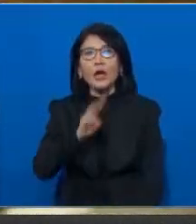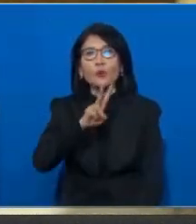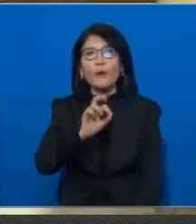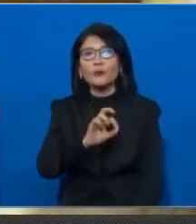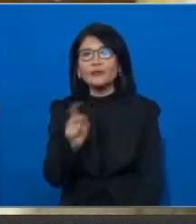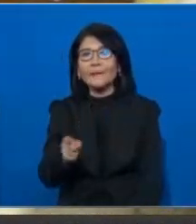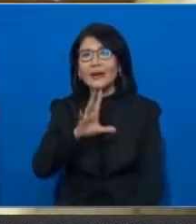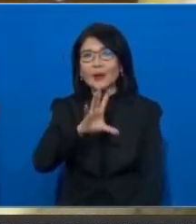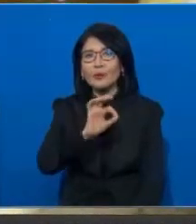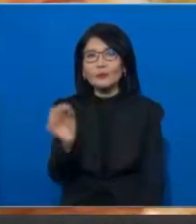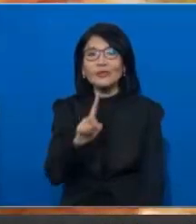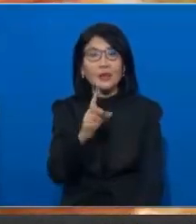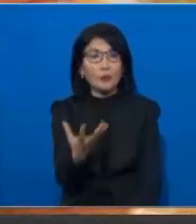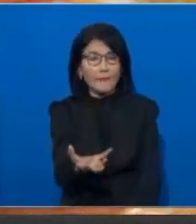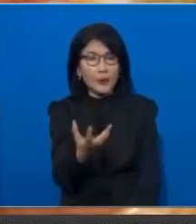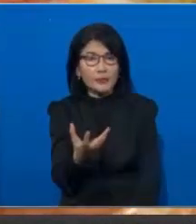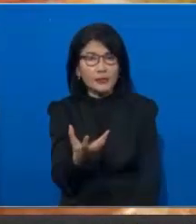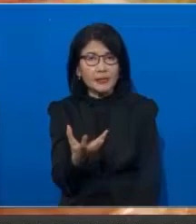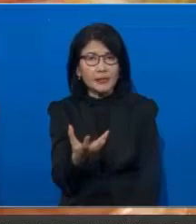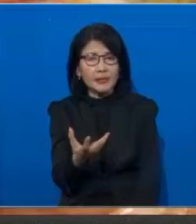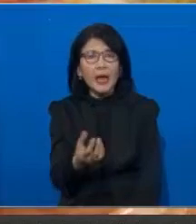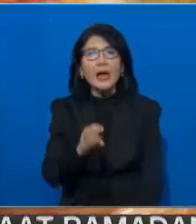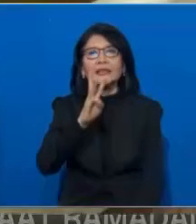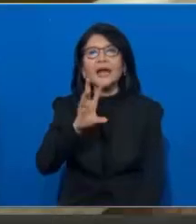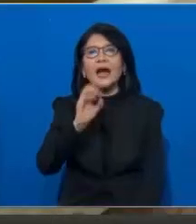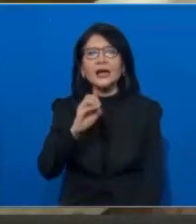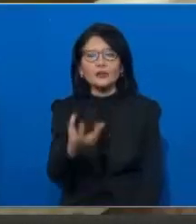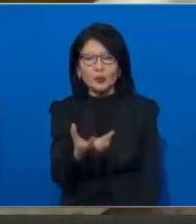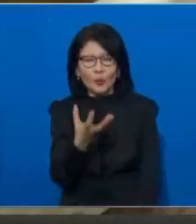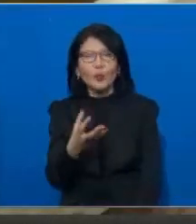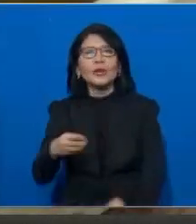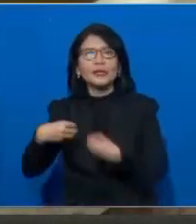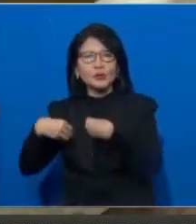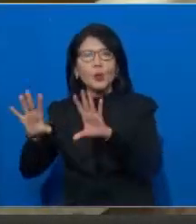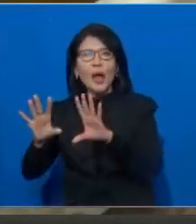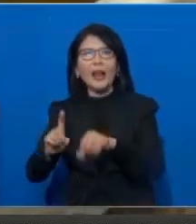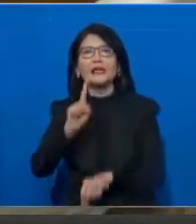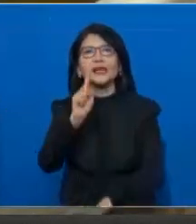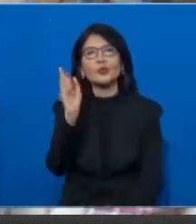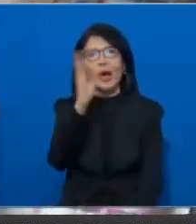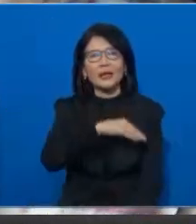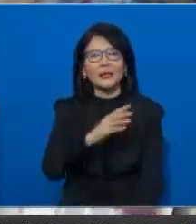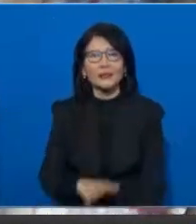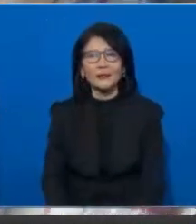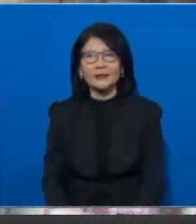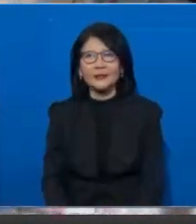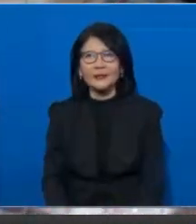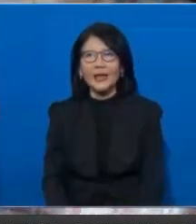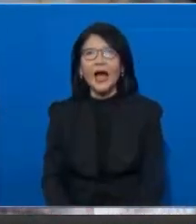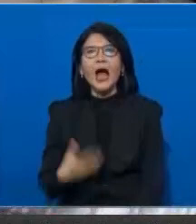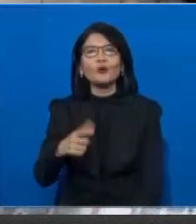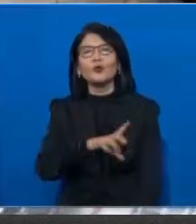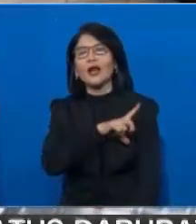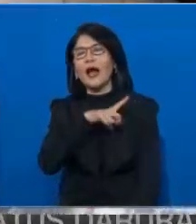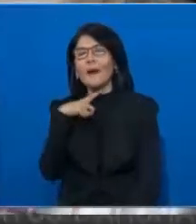hingga Rp50.000 rupiah per porsi, rata-rata 300 mangkuk lomi bisa terjual dalam satu hari. Udah lama banget ya aku udah makan di